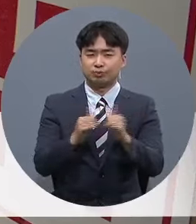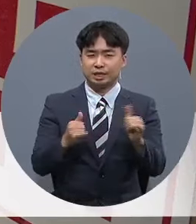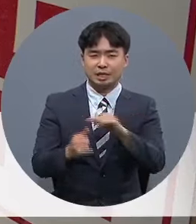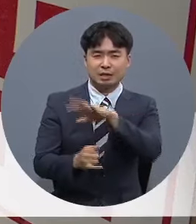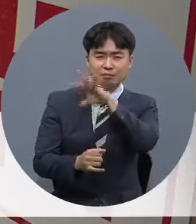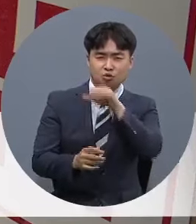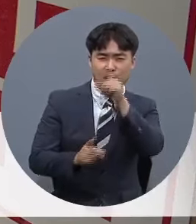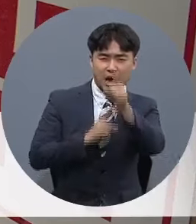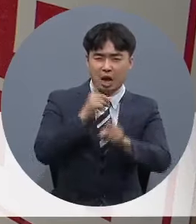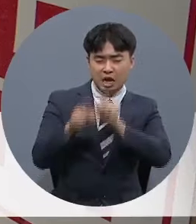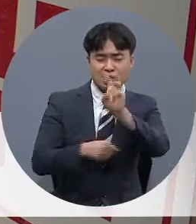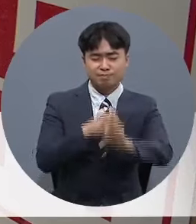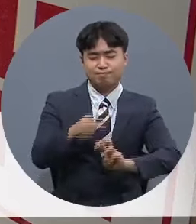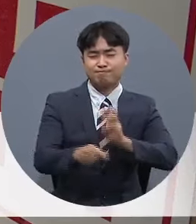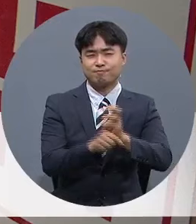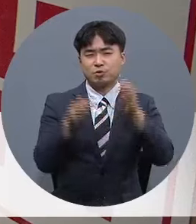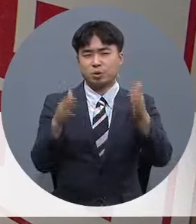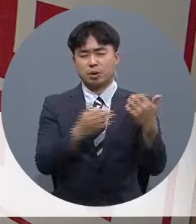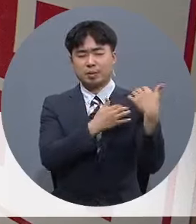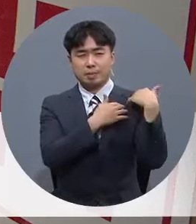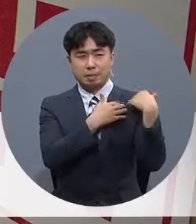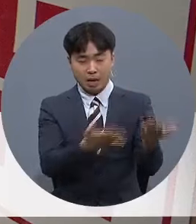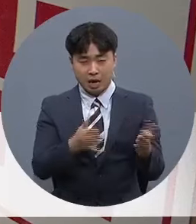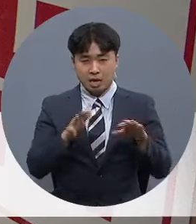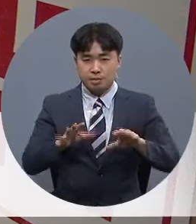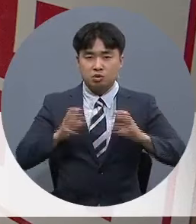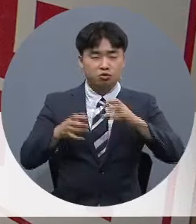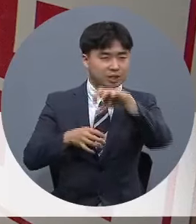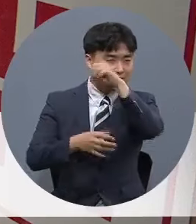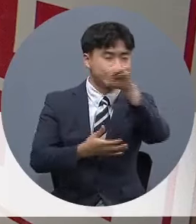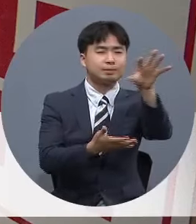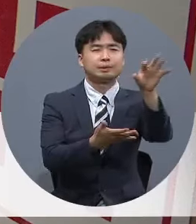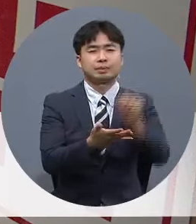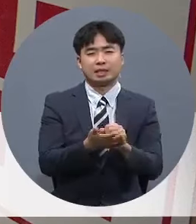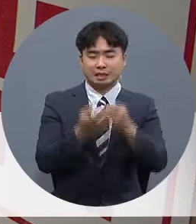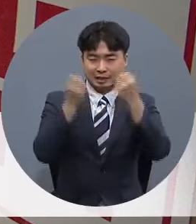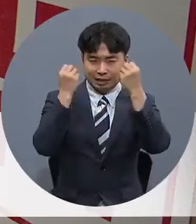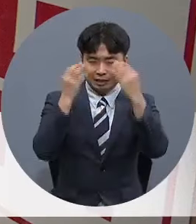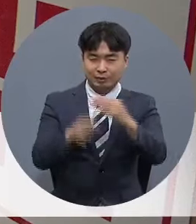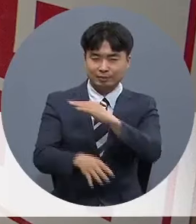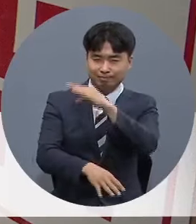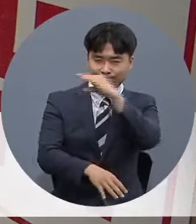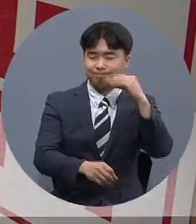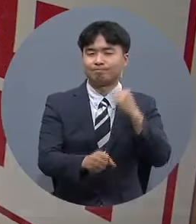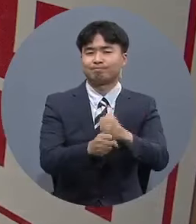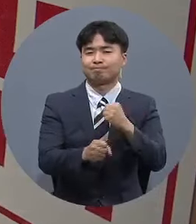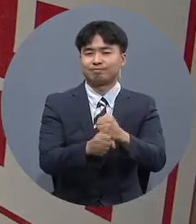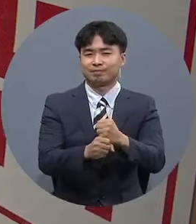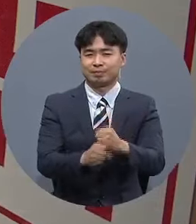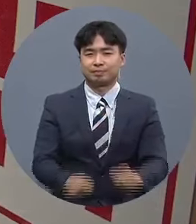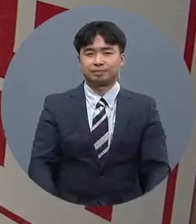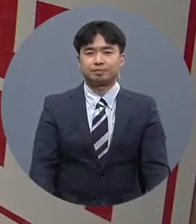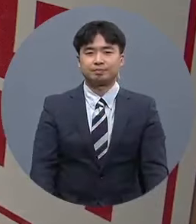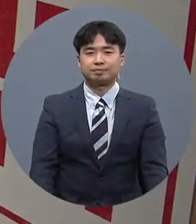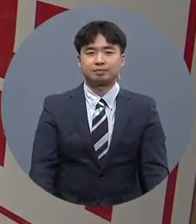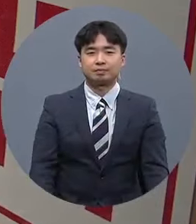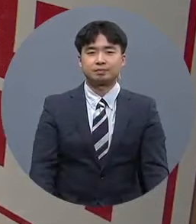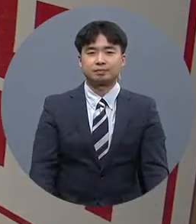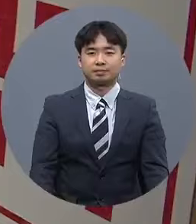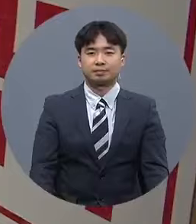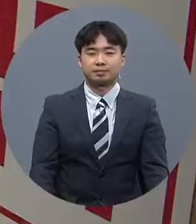넘게 방치돼 왔는데 북구가 국비를 확보해 제대로 된 통행로를 만들기로 했습니다. 이다은